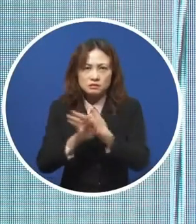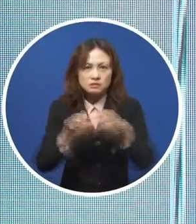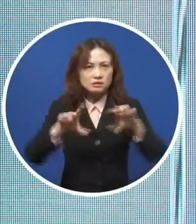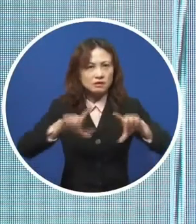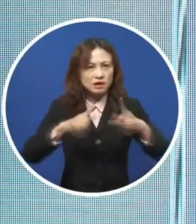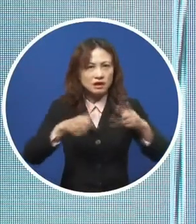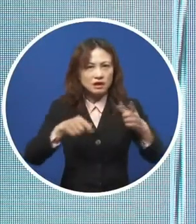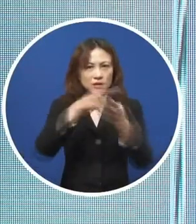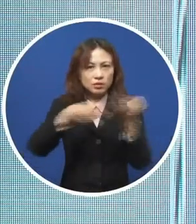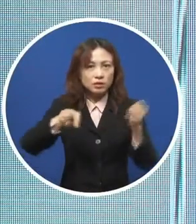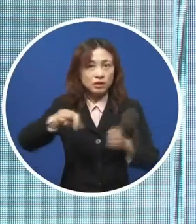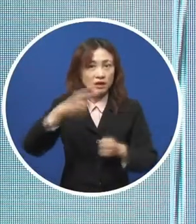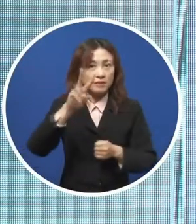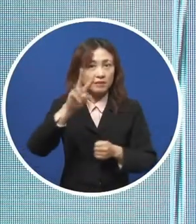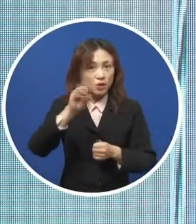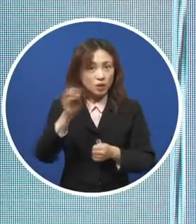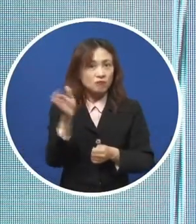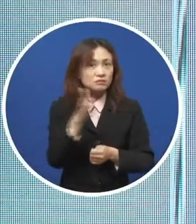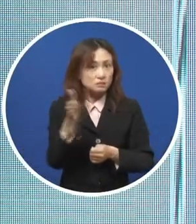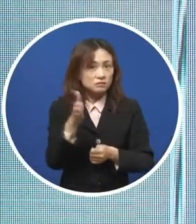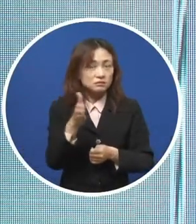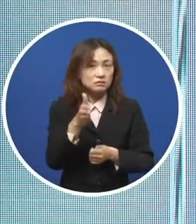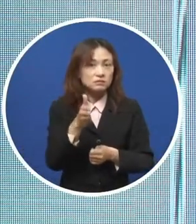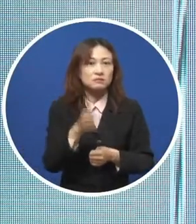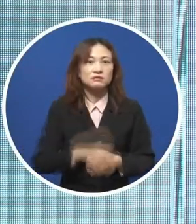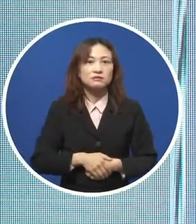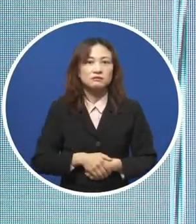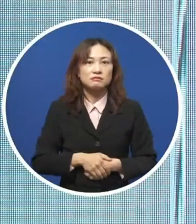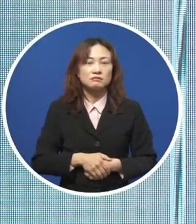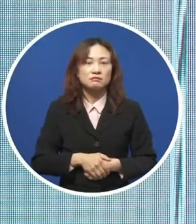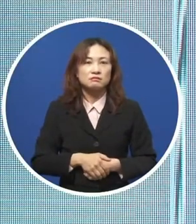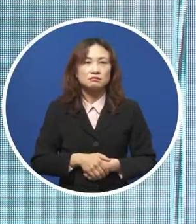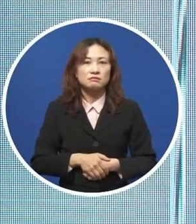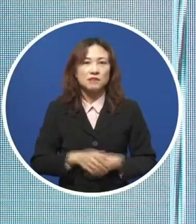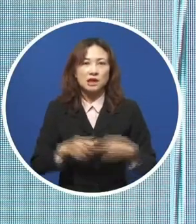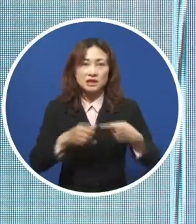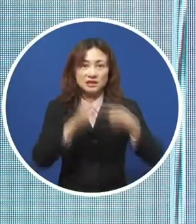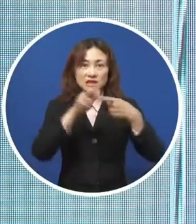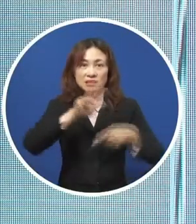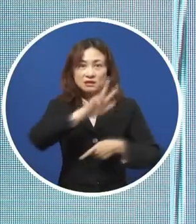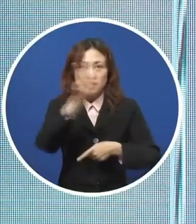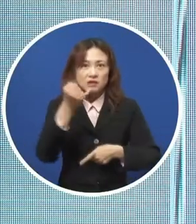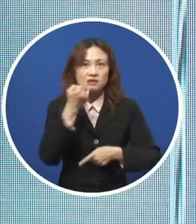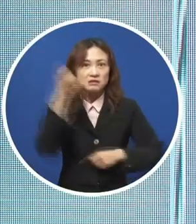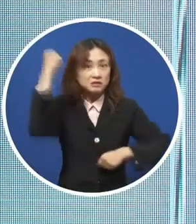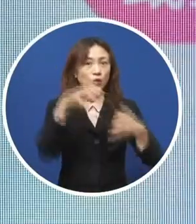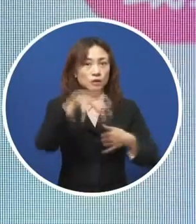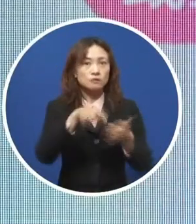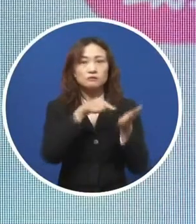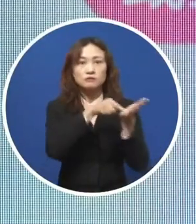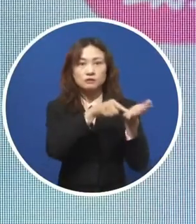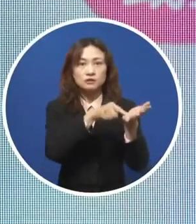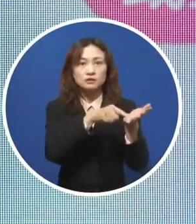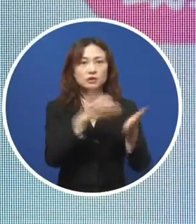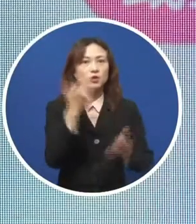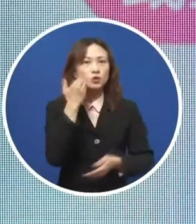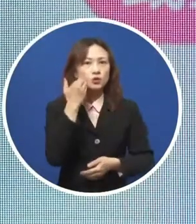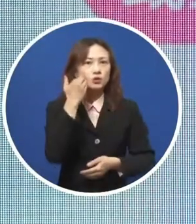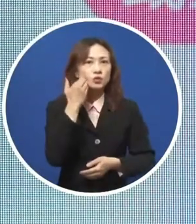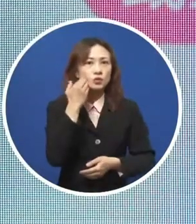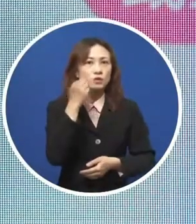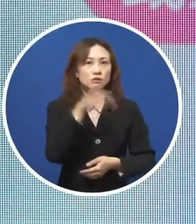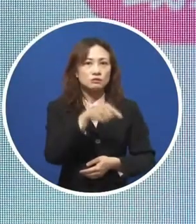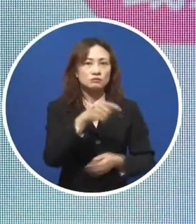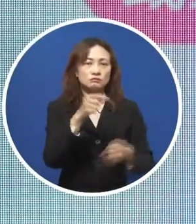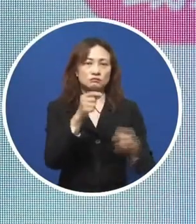吧，200多万笔登录是有机会在第一天的可能上半天就可以消化掉。15、16、17这